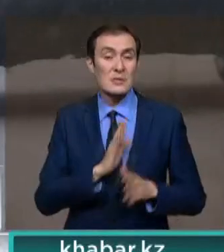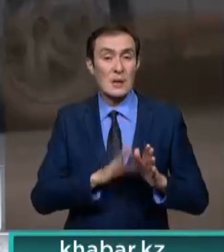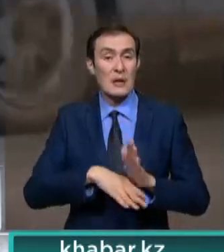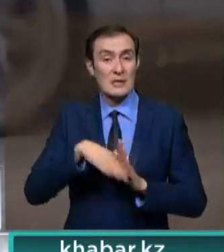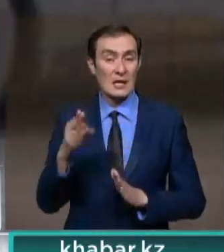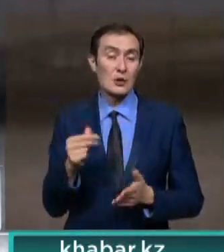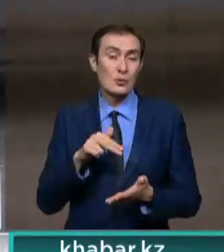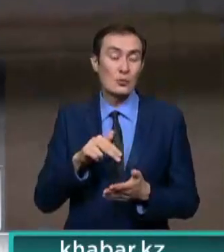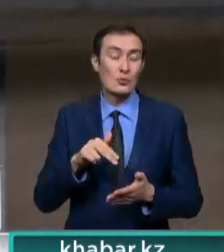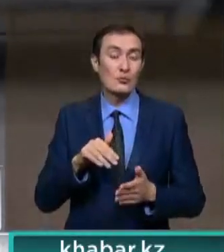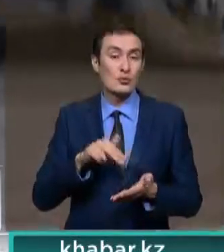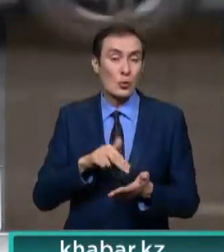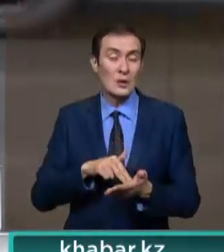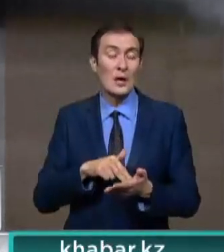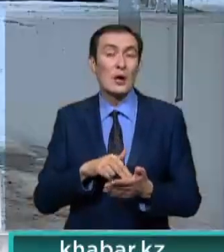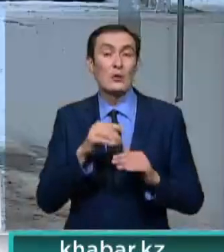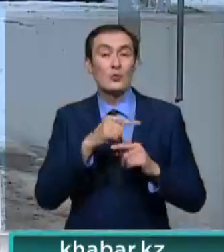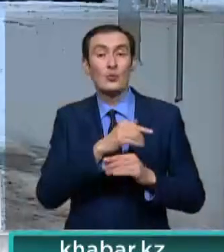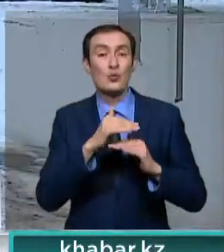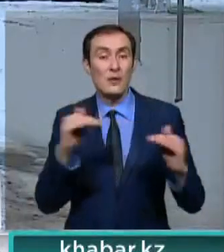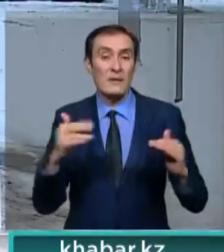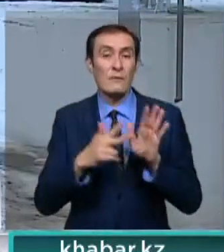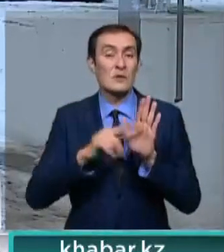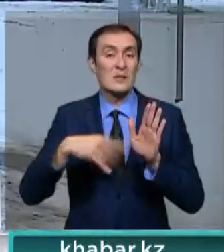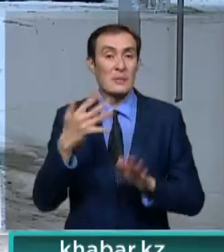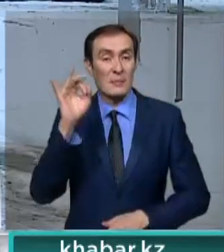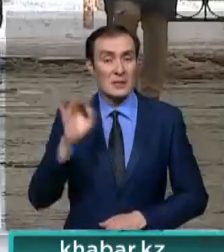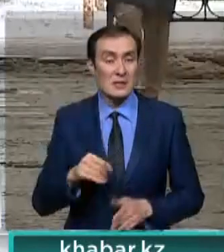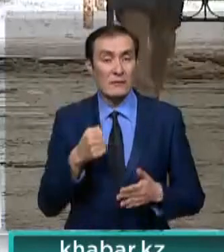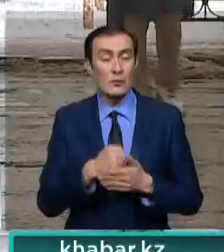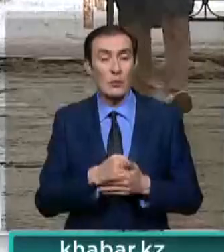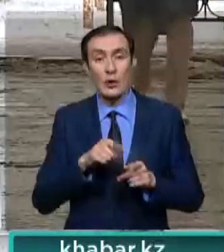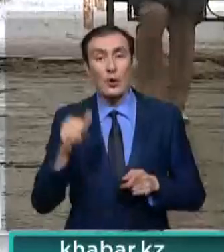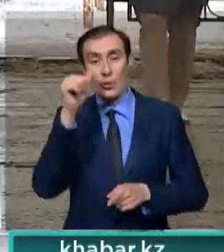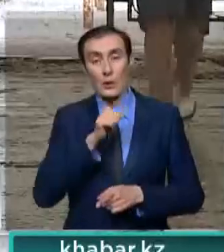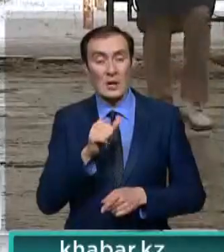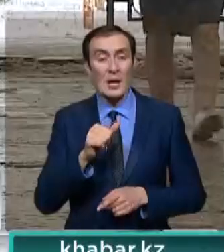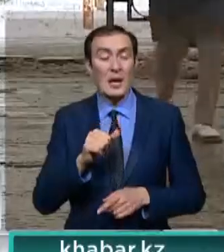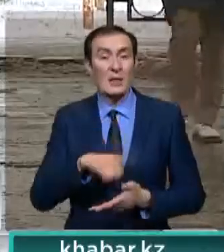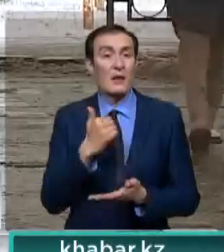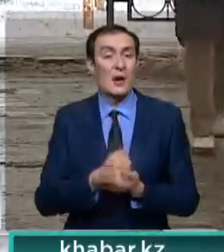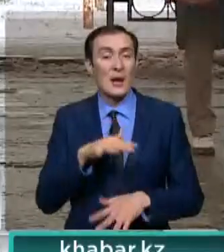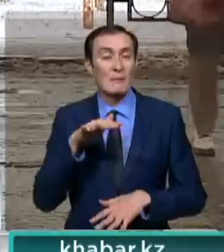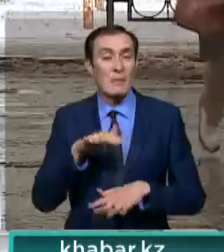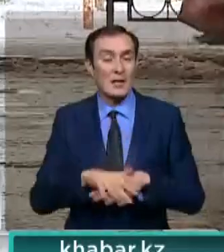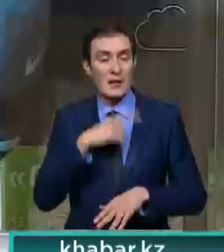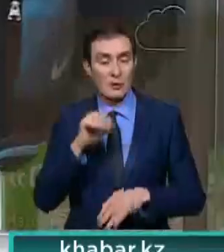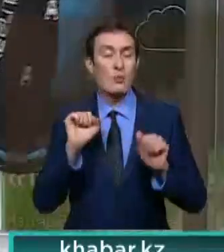стабилизацию цен на товары и услуги на уровне 8,5% до конца года глава Нацбанка назвал достижимой